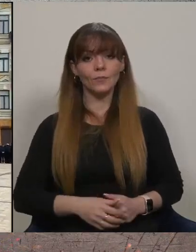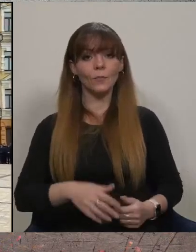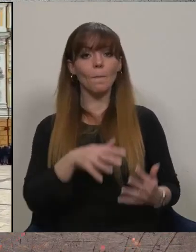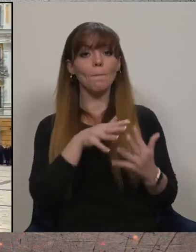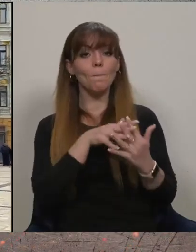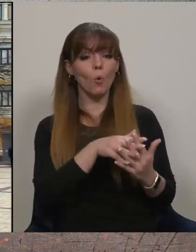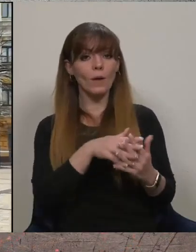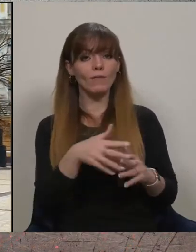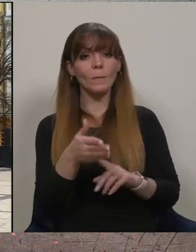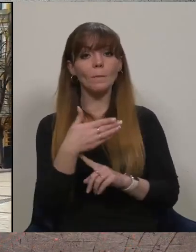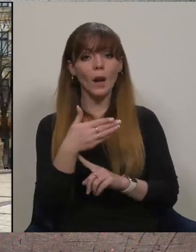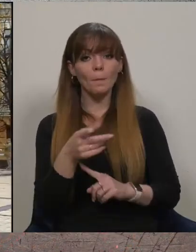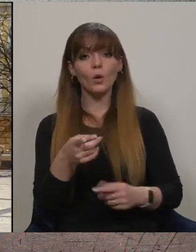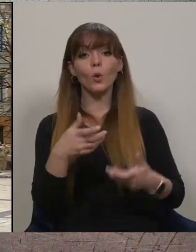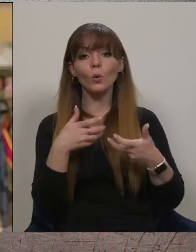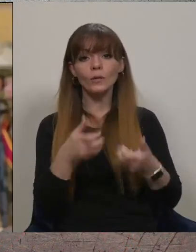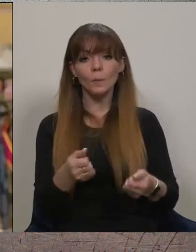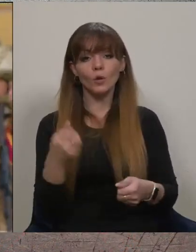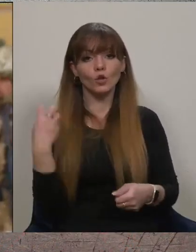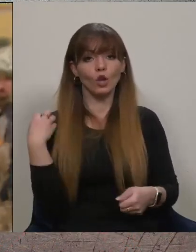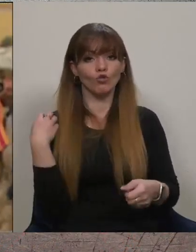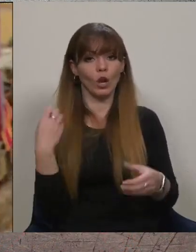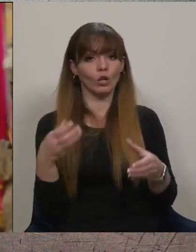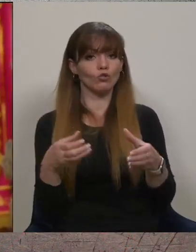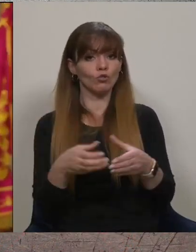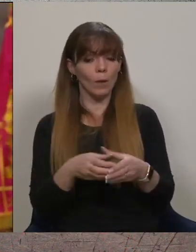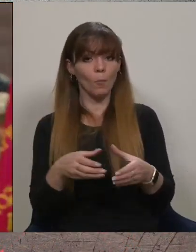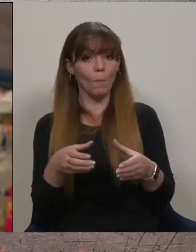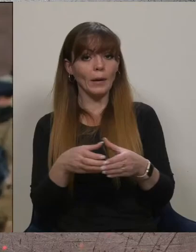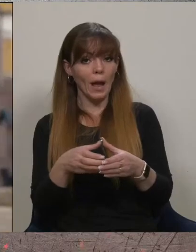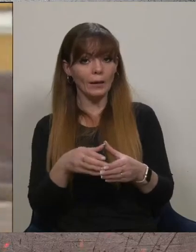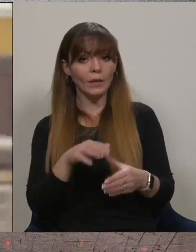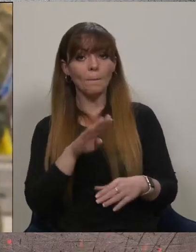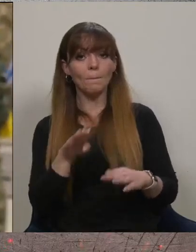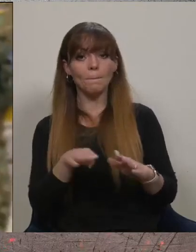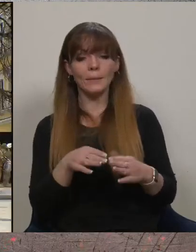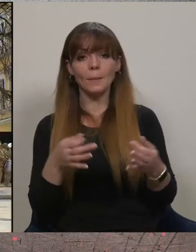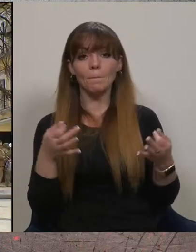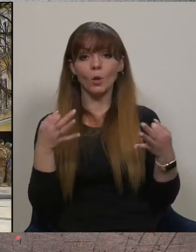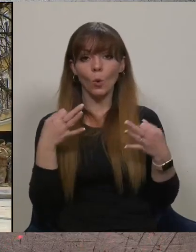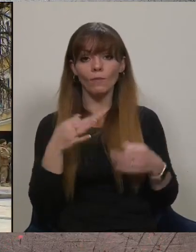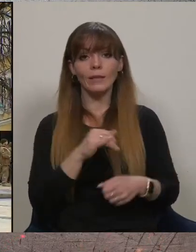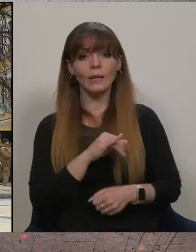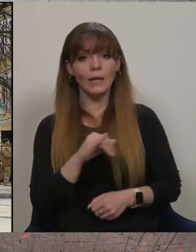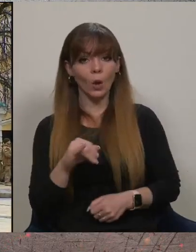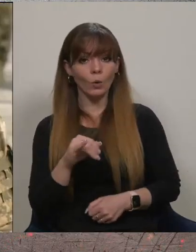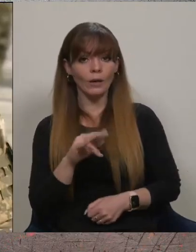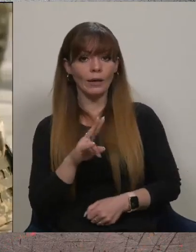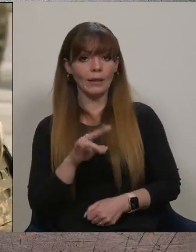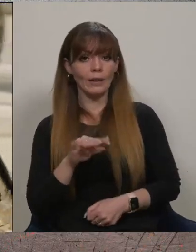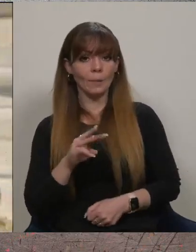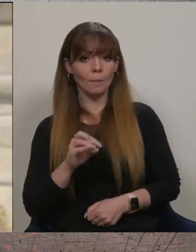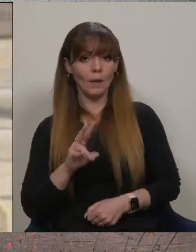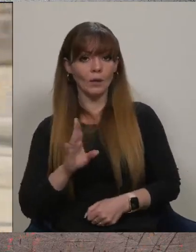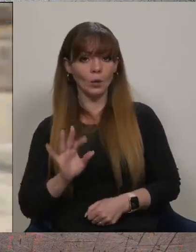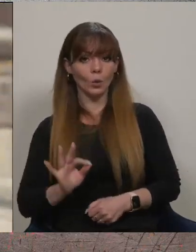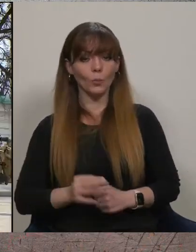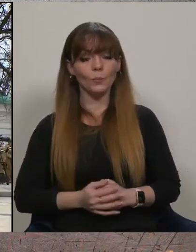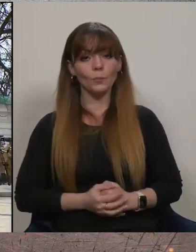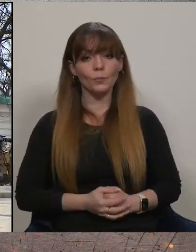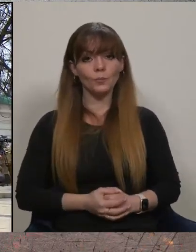прапор отримує начальник штабу бригади підполковник Ігор Кліменко.